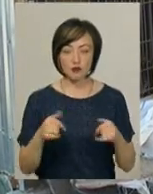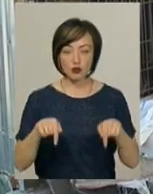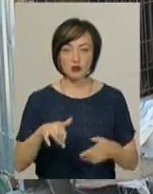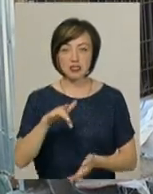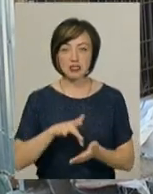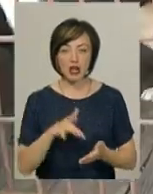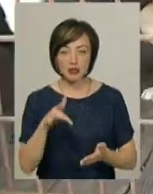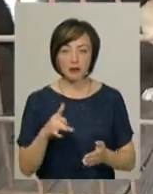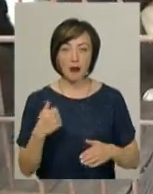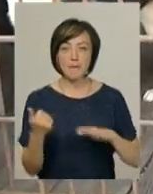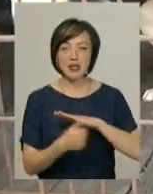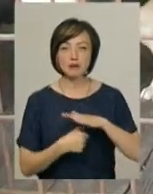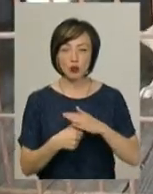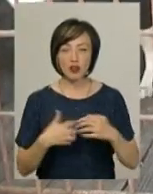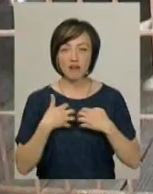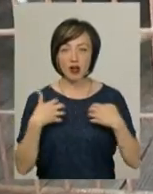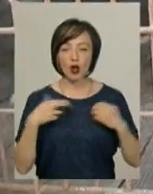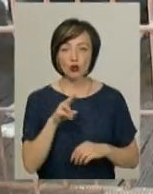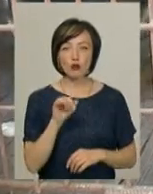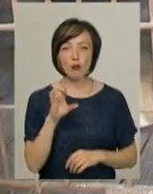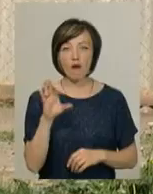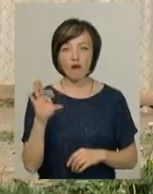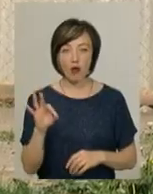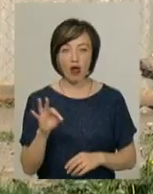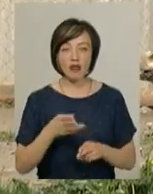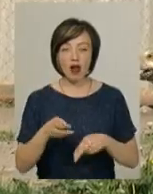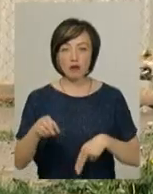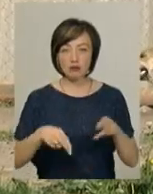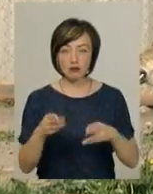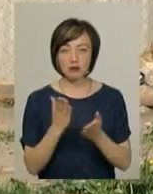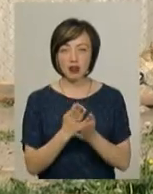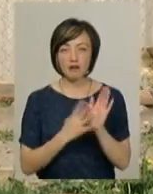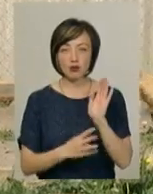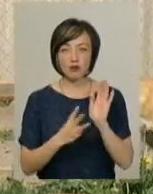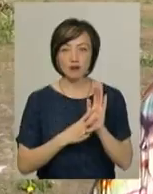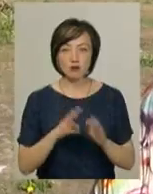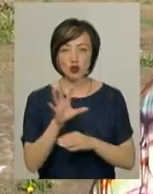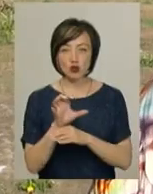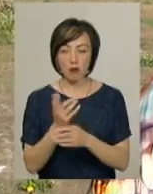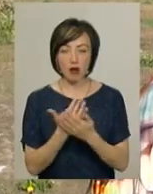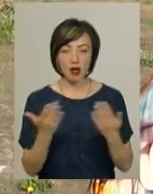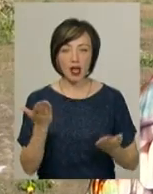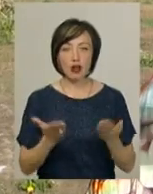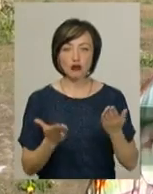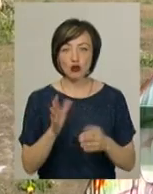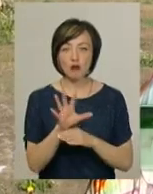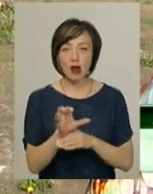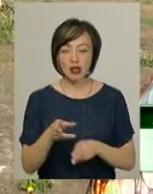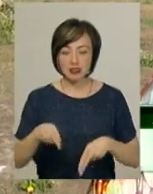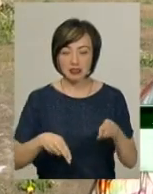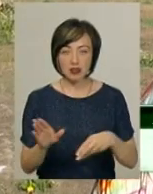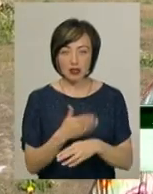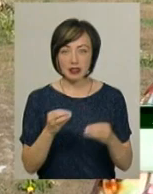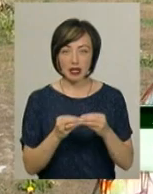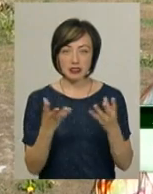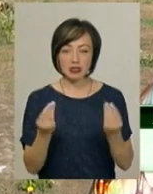поводження з безпритульними тваринами в мікрорайоні Дубове на стерилізації перебувають 98 собак. Якщо собака стерилізується, то 10